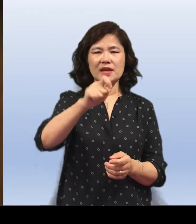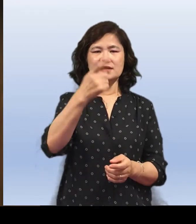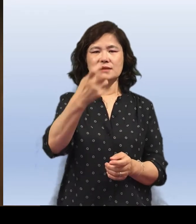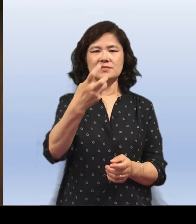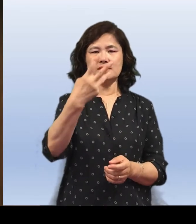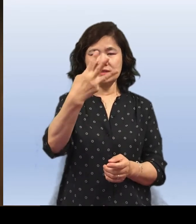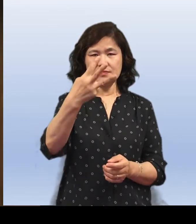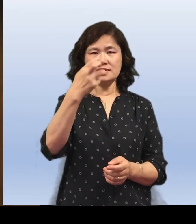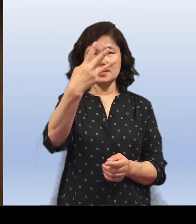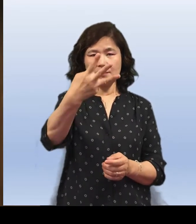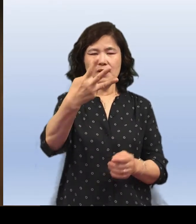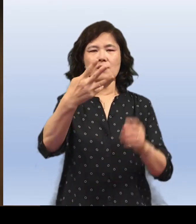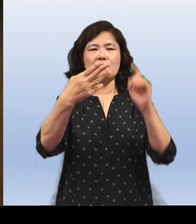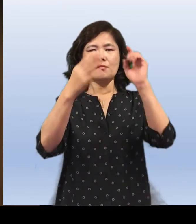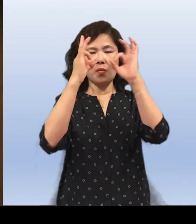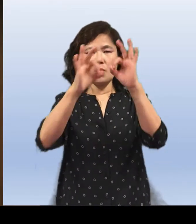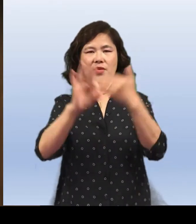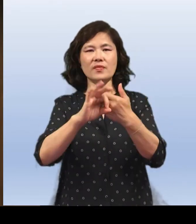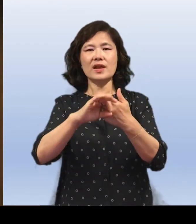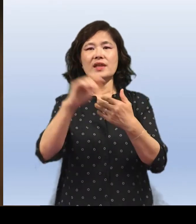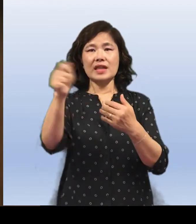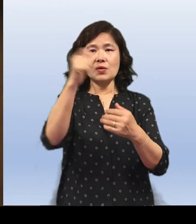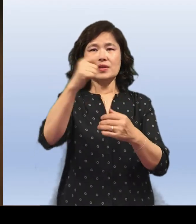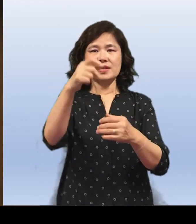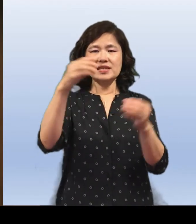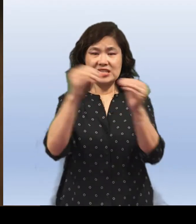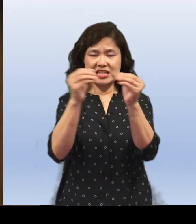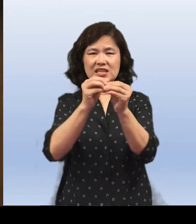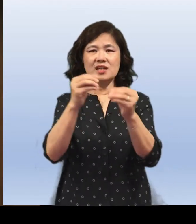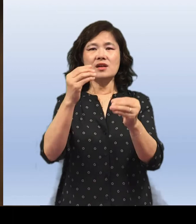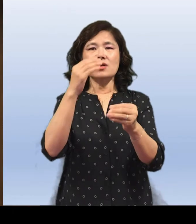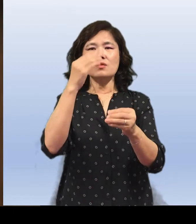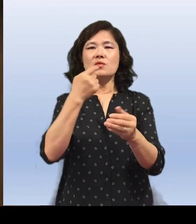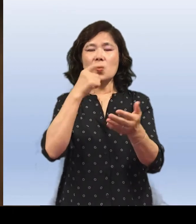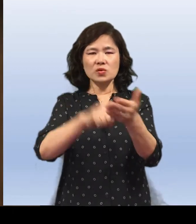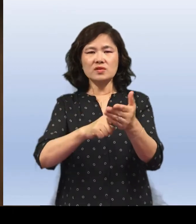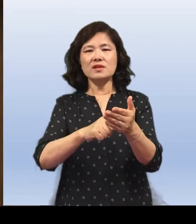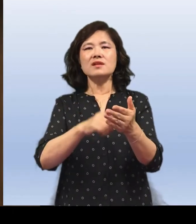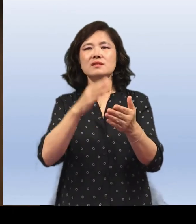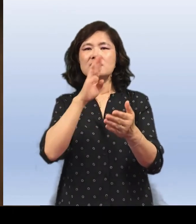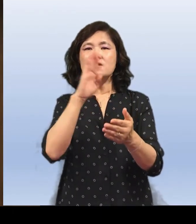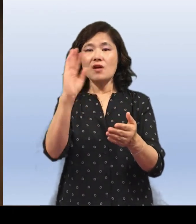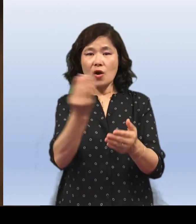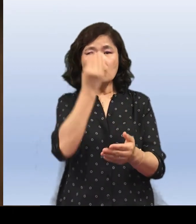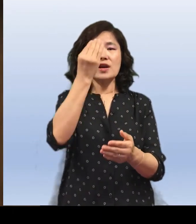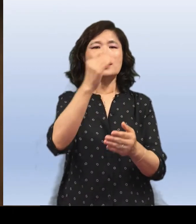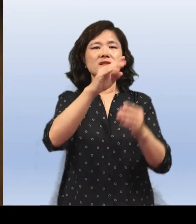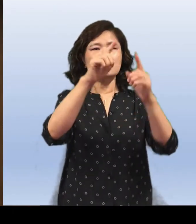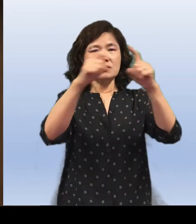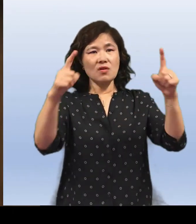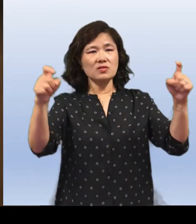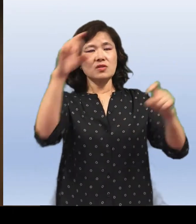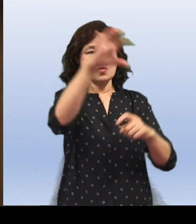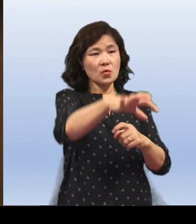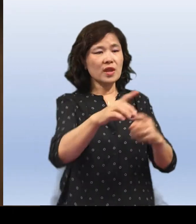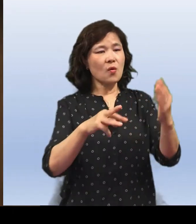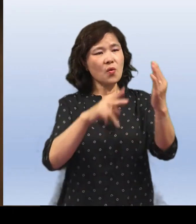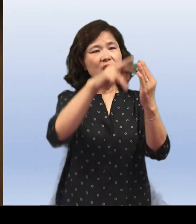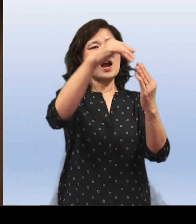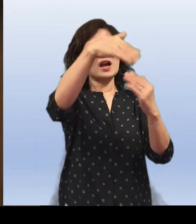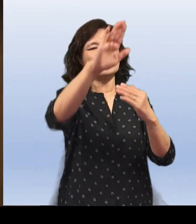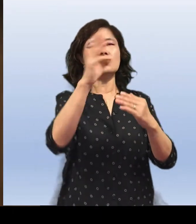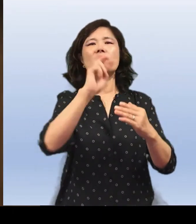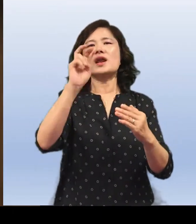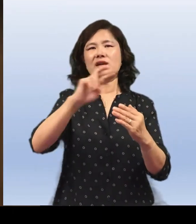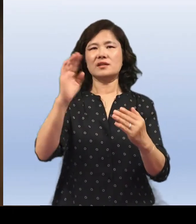되면 다윗의 시, 곧 성전에 올라가는 노래라는 표제가 붙어 있는 것을 보게 됩니다. 여러분, 이